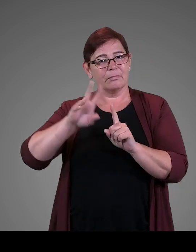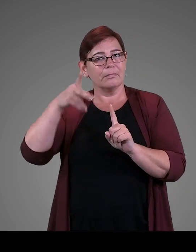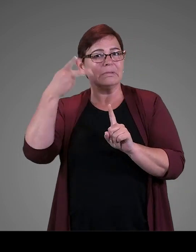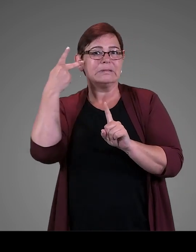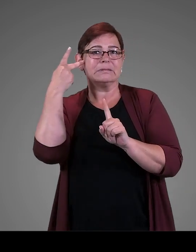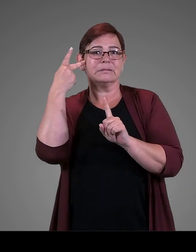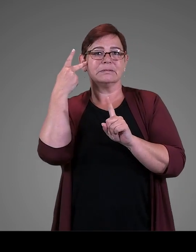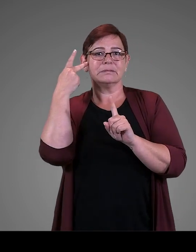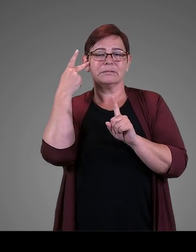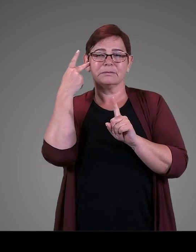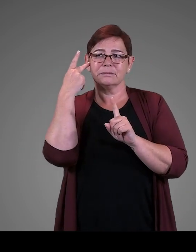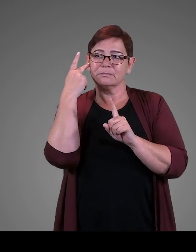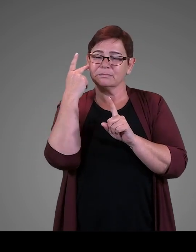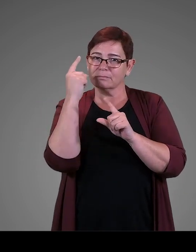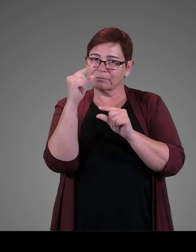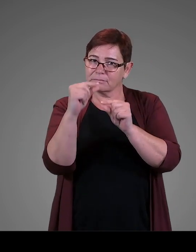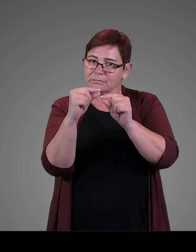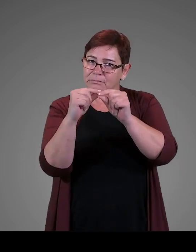micro-politique,